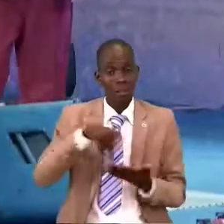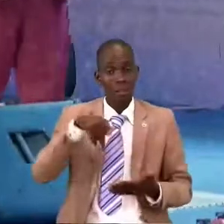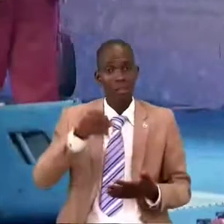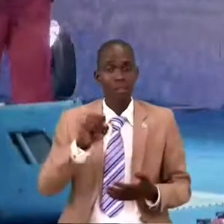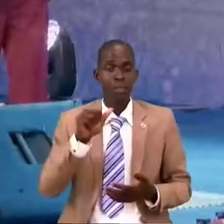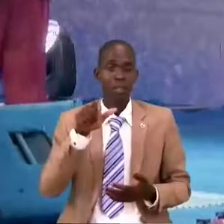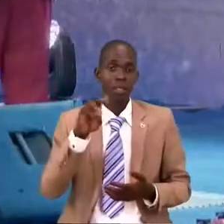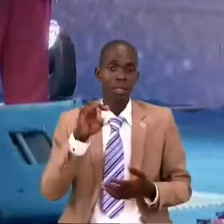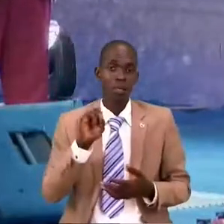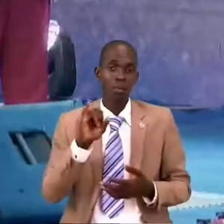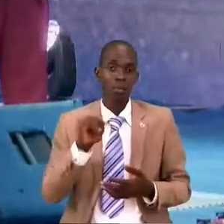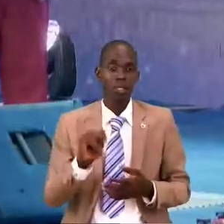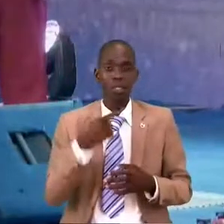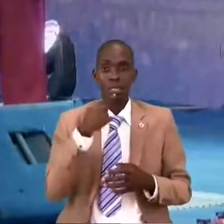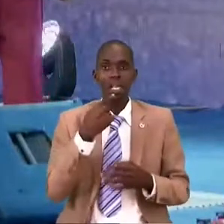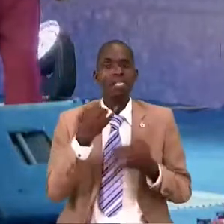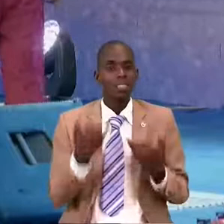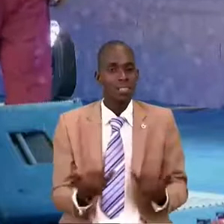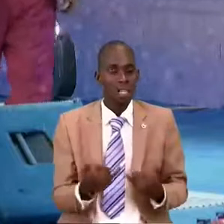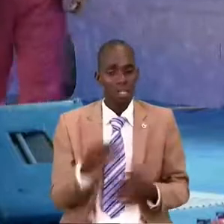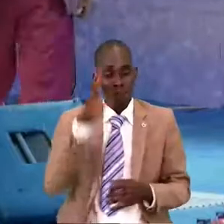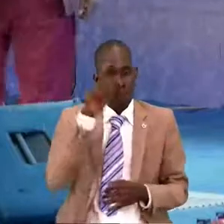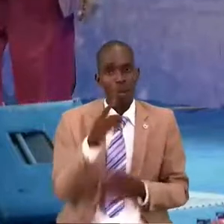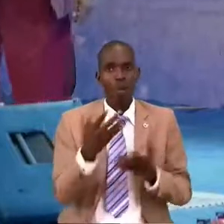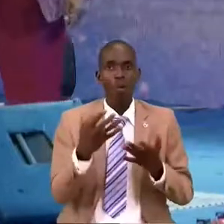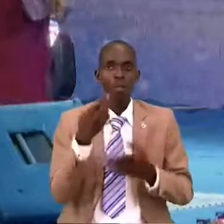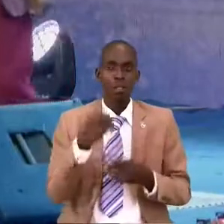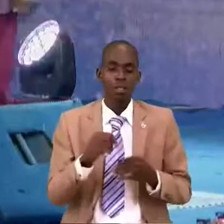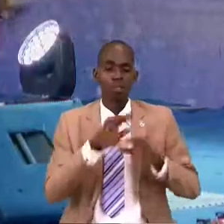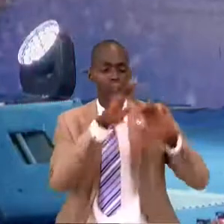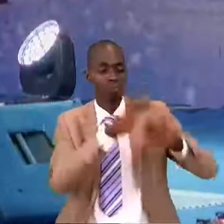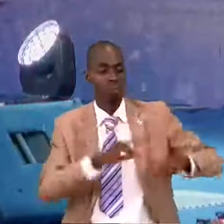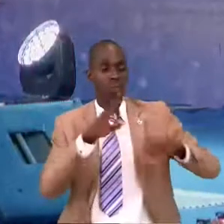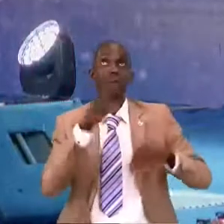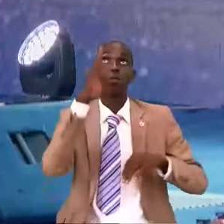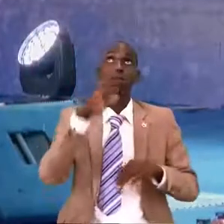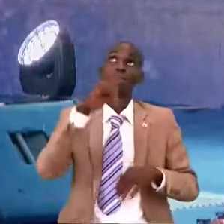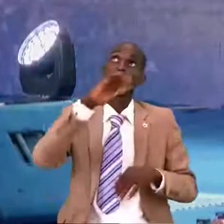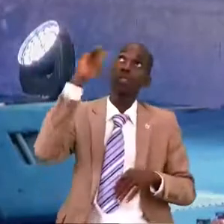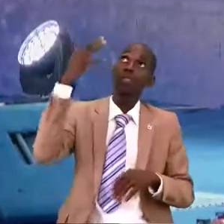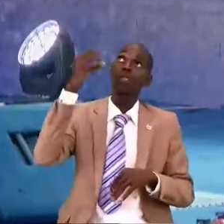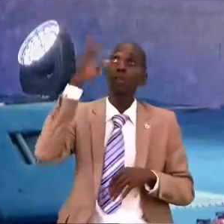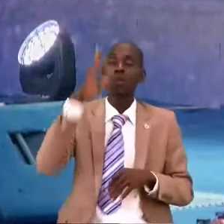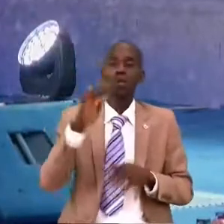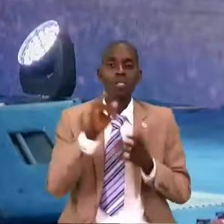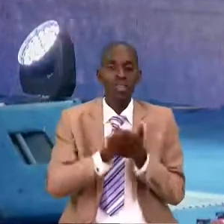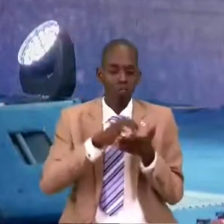le sang qui efface tout péché et toute transgression. Il voulait que ce sang soit appliqué. Et